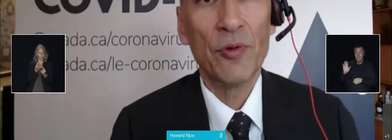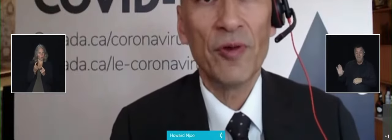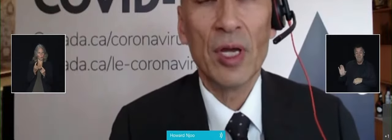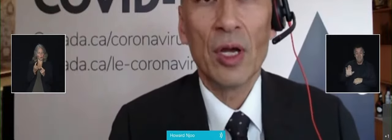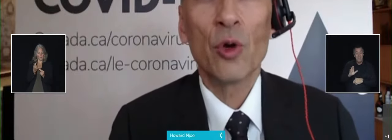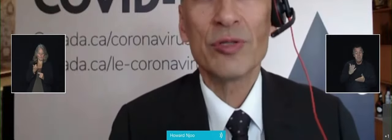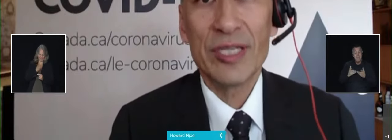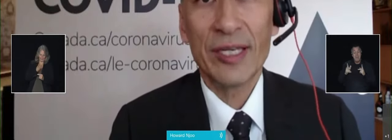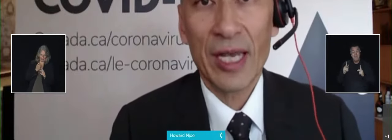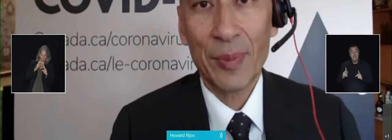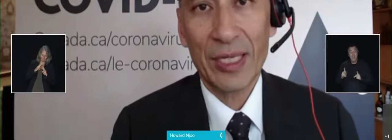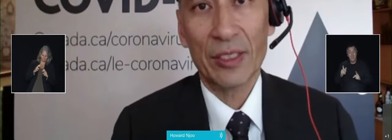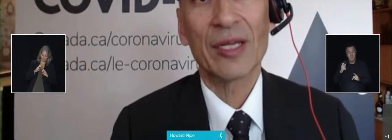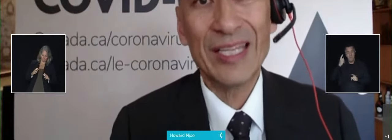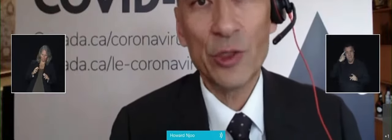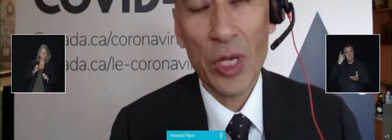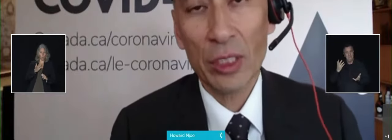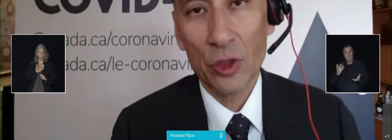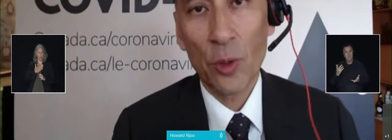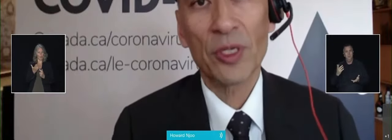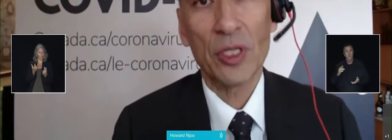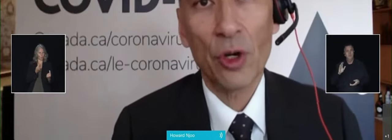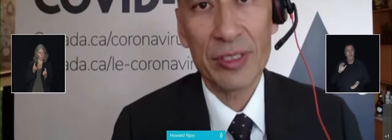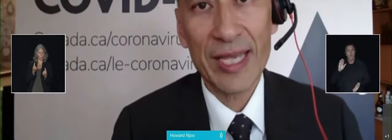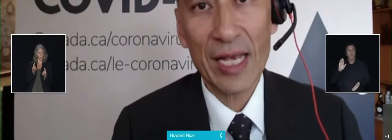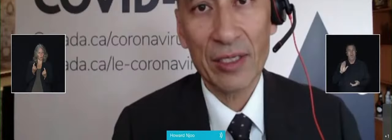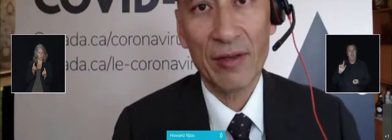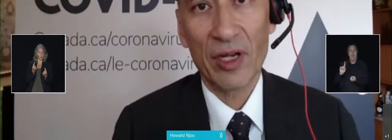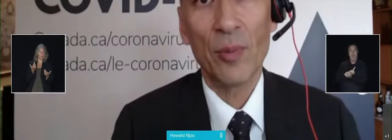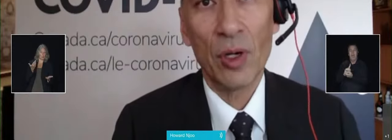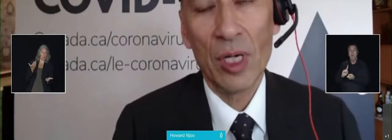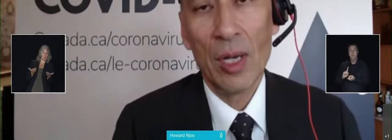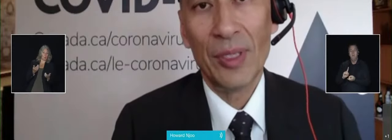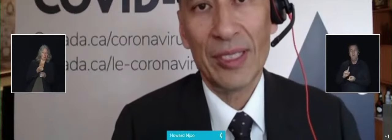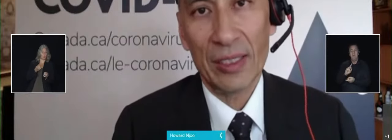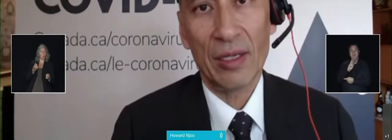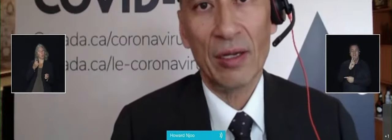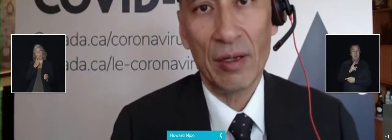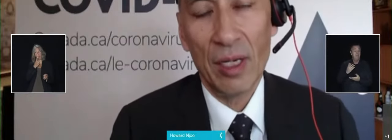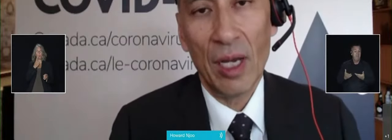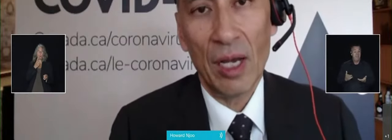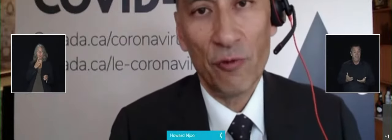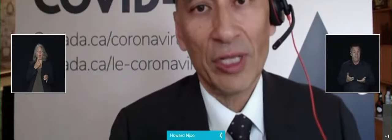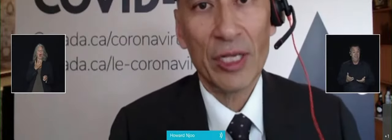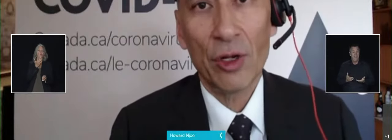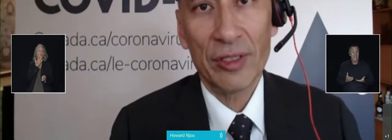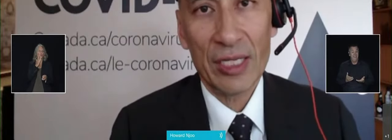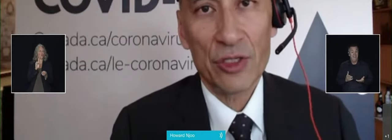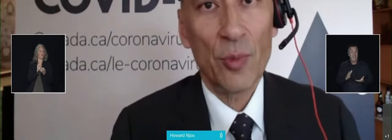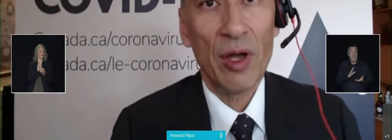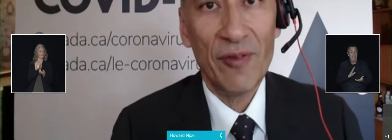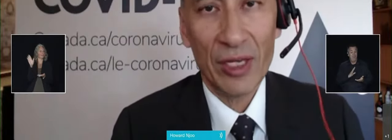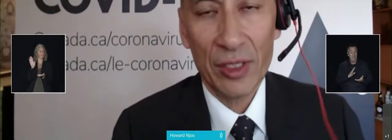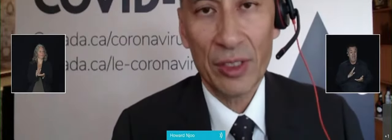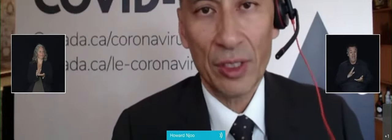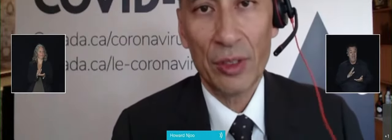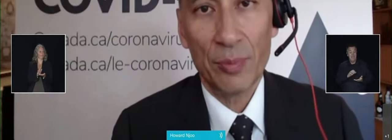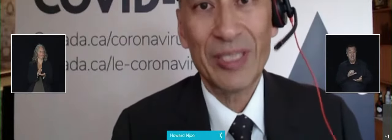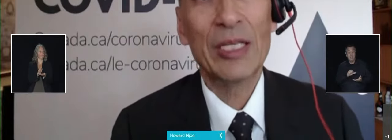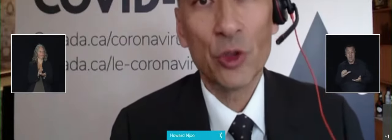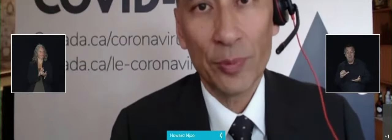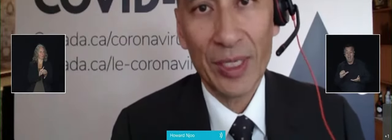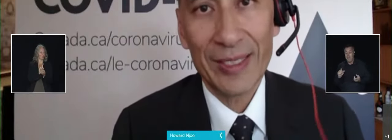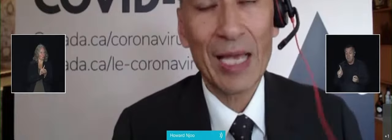considérer peut-être réduire le nombre de contacts et vraiment peut-être avoir les contacts seulement avec